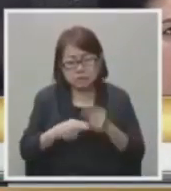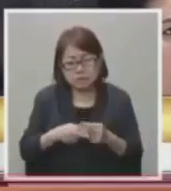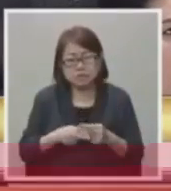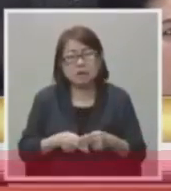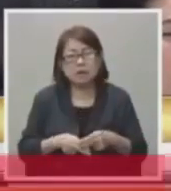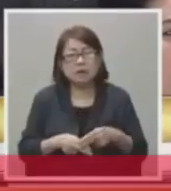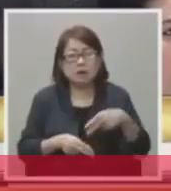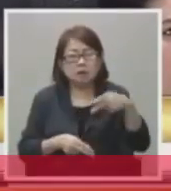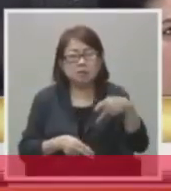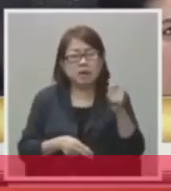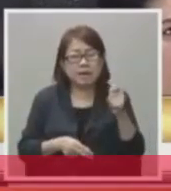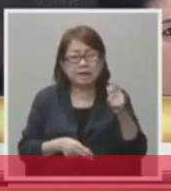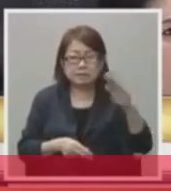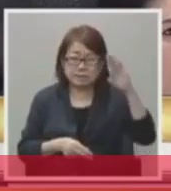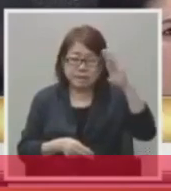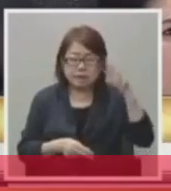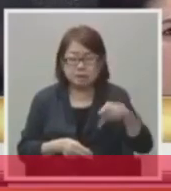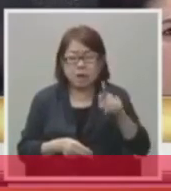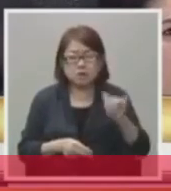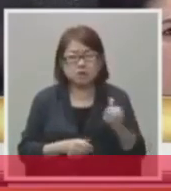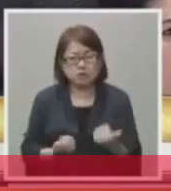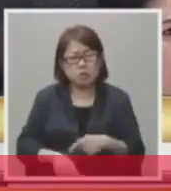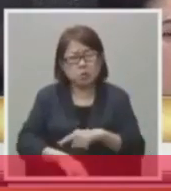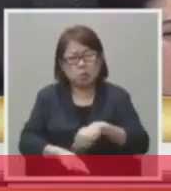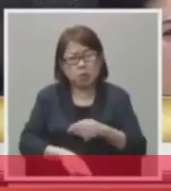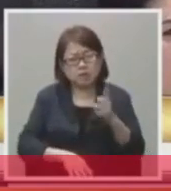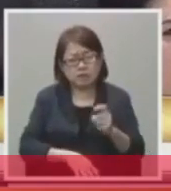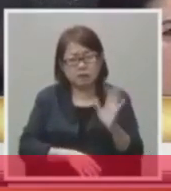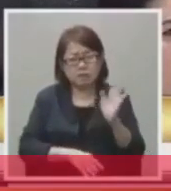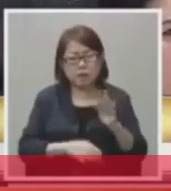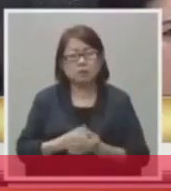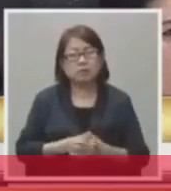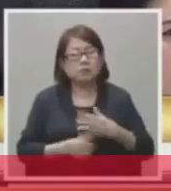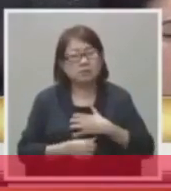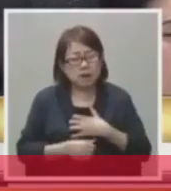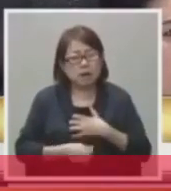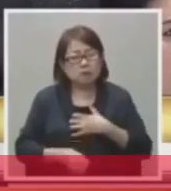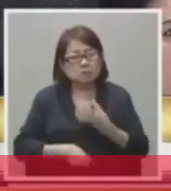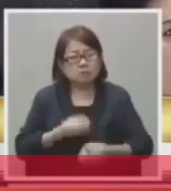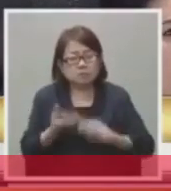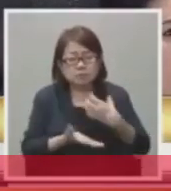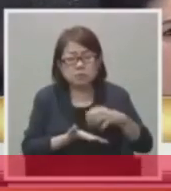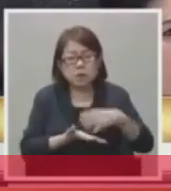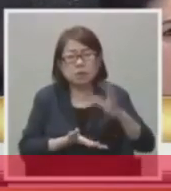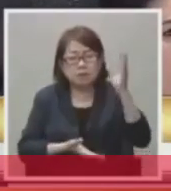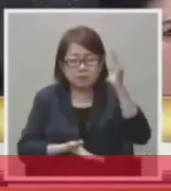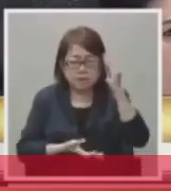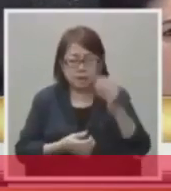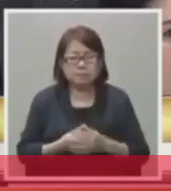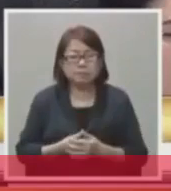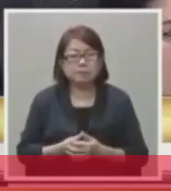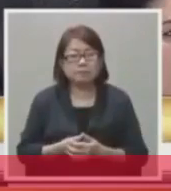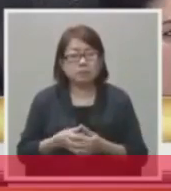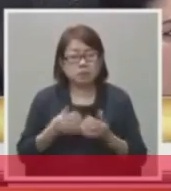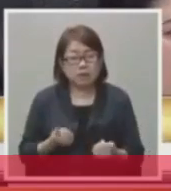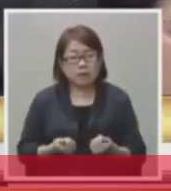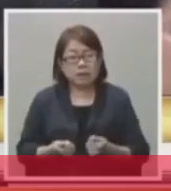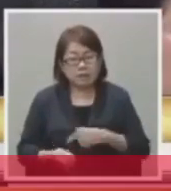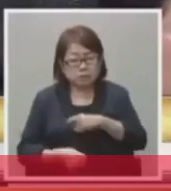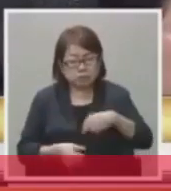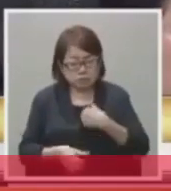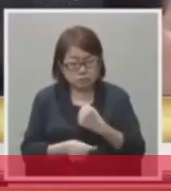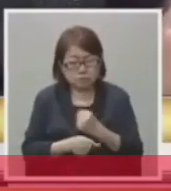กประยุทธ์ได้ผมไม่ใช้เวลาสภามากมายหรอกครับผมต้องการบอกให้ทราบว่าสิ่งที่พวกเราทำ